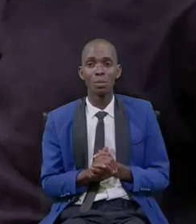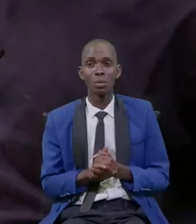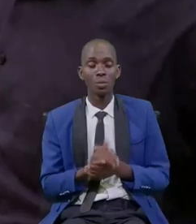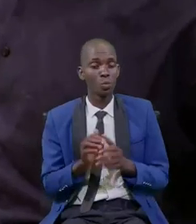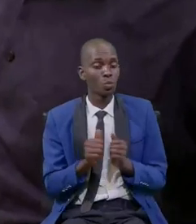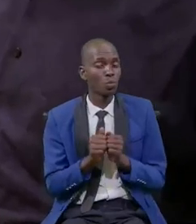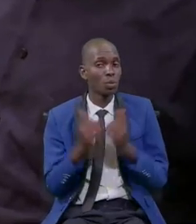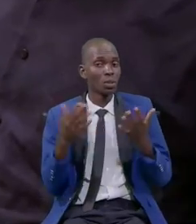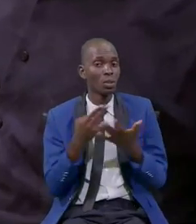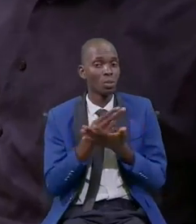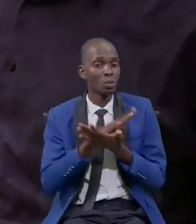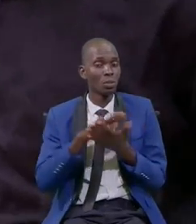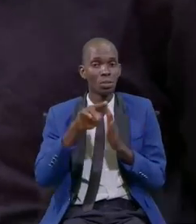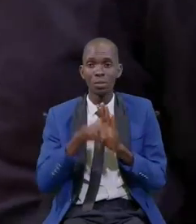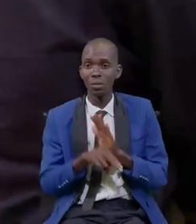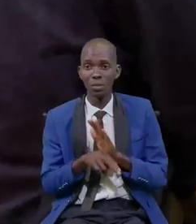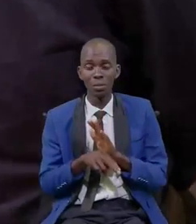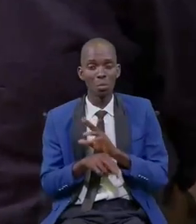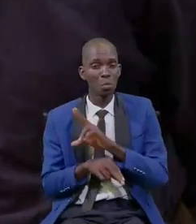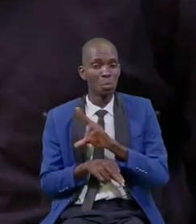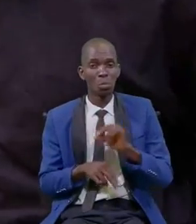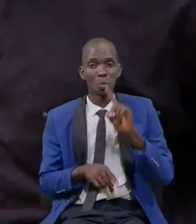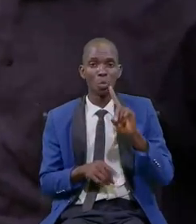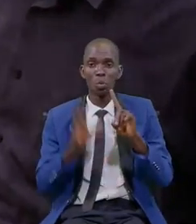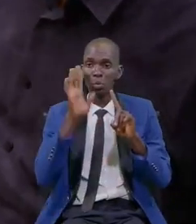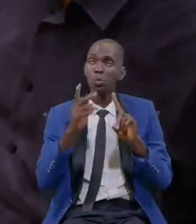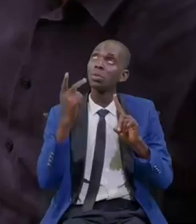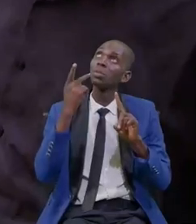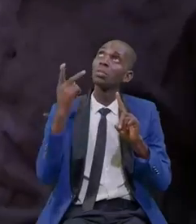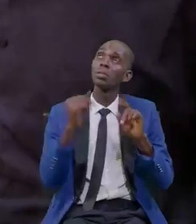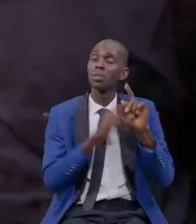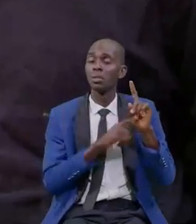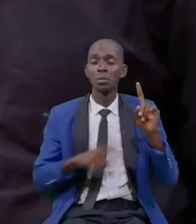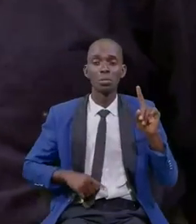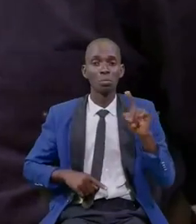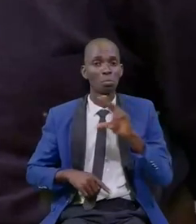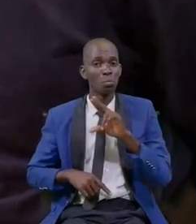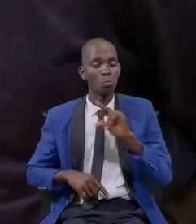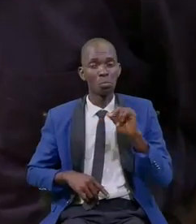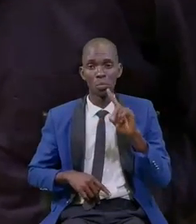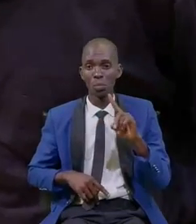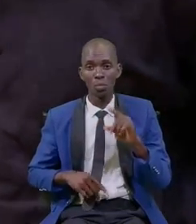Sans la sanctification, personne ne verra le Seigneur.